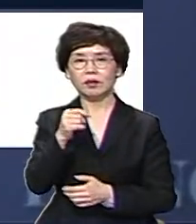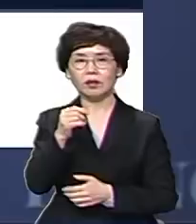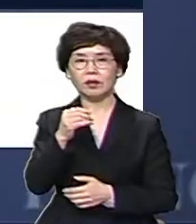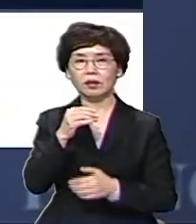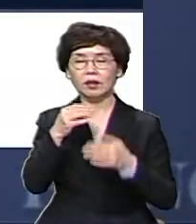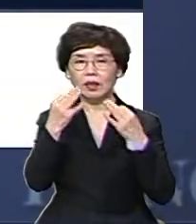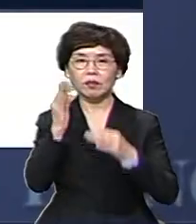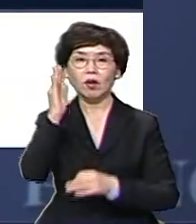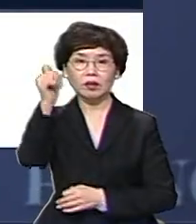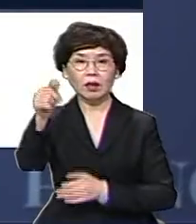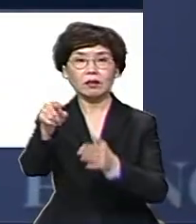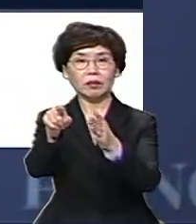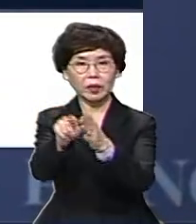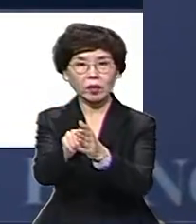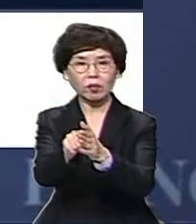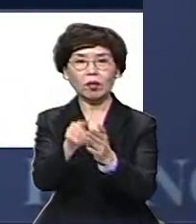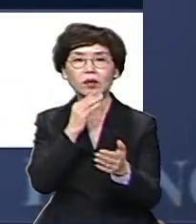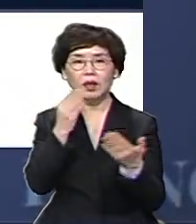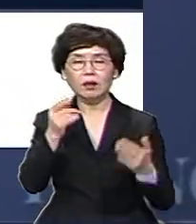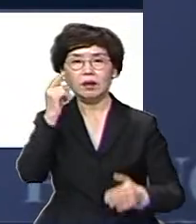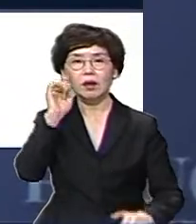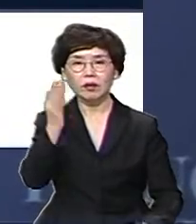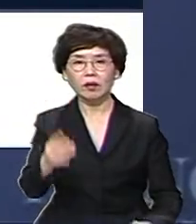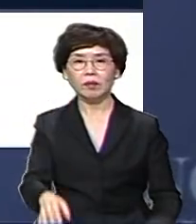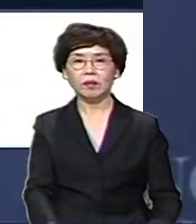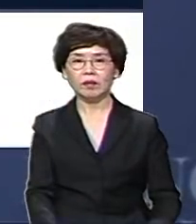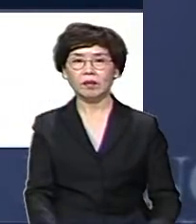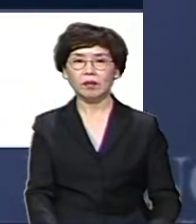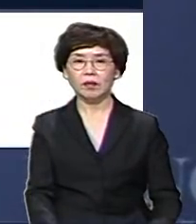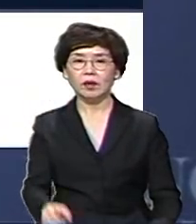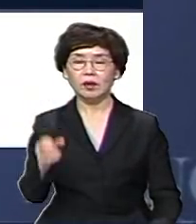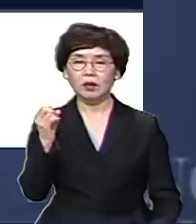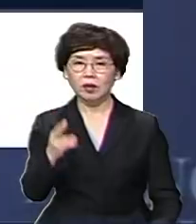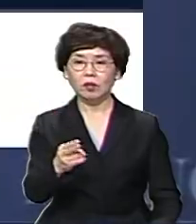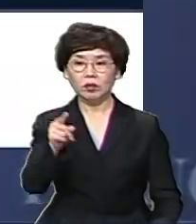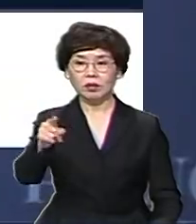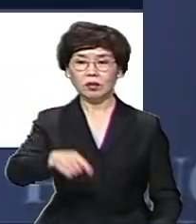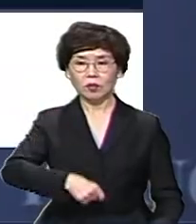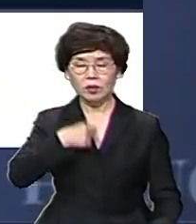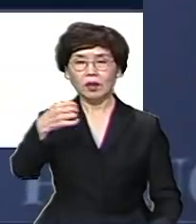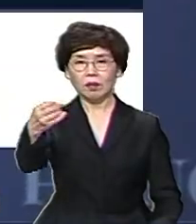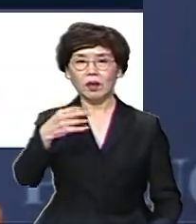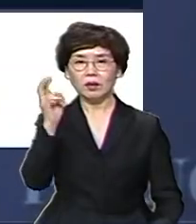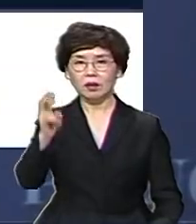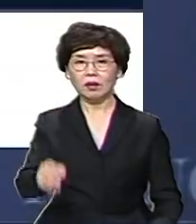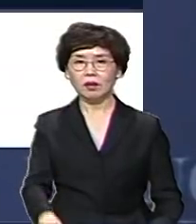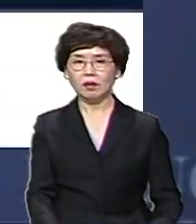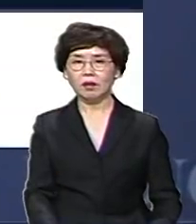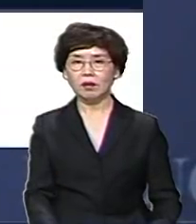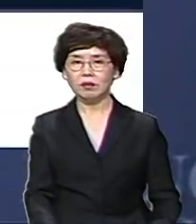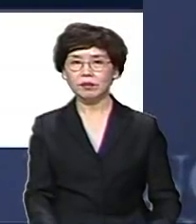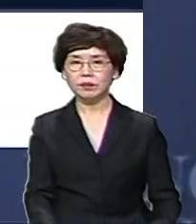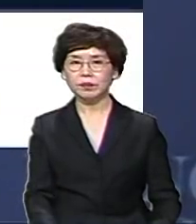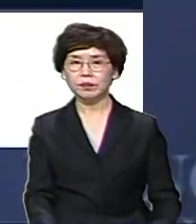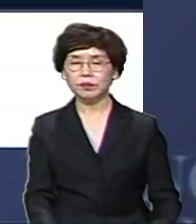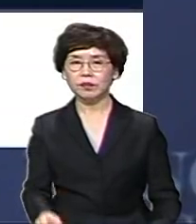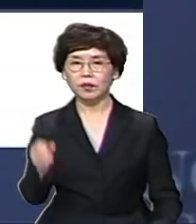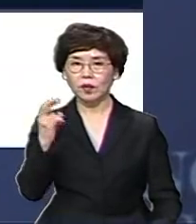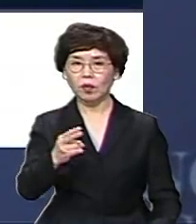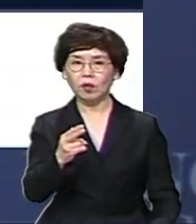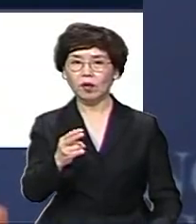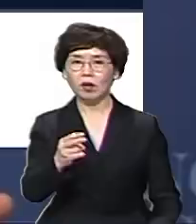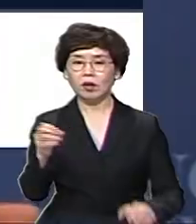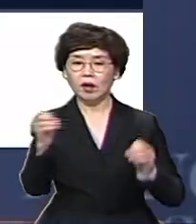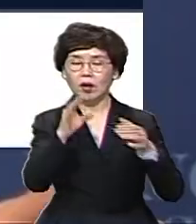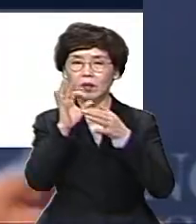분명히 하였습니다. 저는 믿습니다. 그를 신뢰합니다. 그리고 사실이라고 생각을 합니다. 그리고 말하는 것을 진정으로 얘기했을